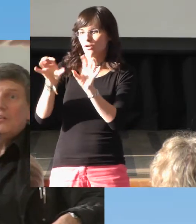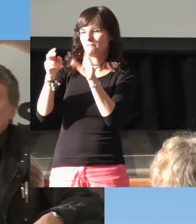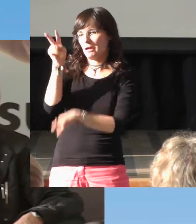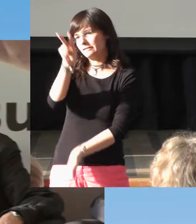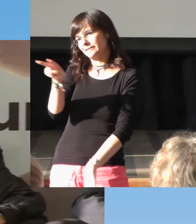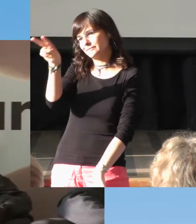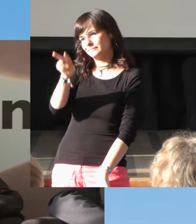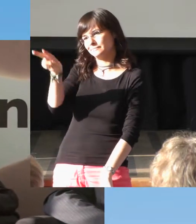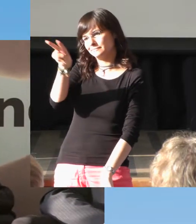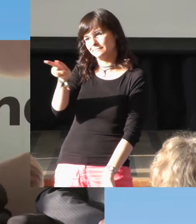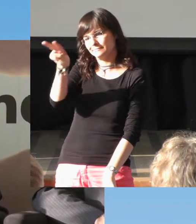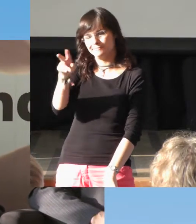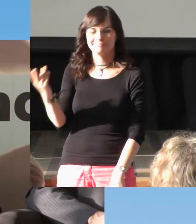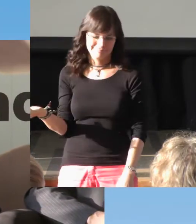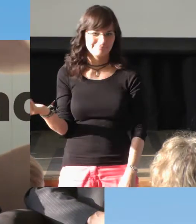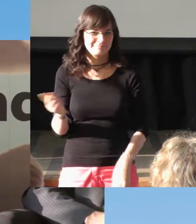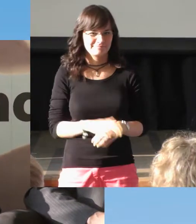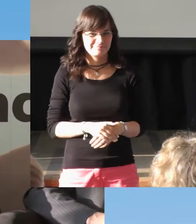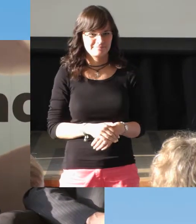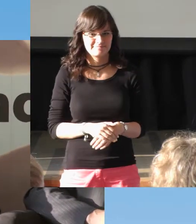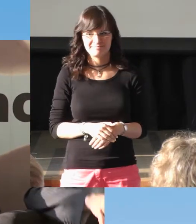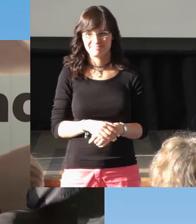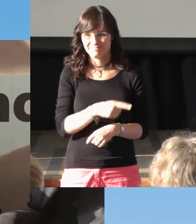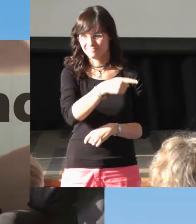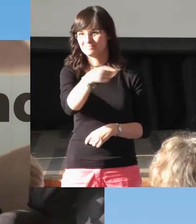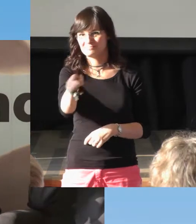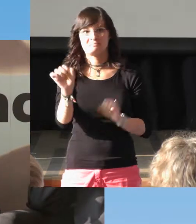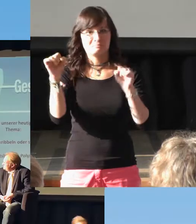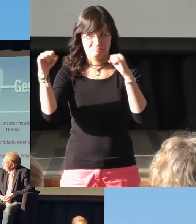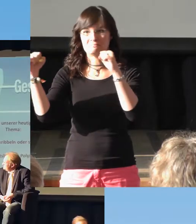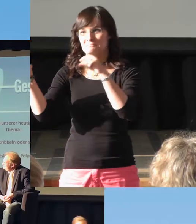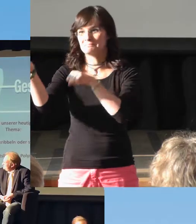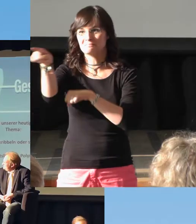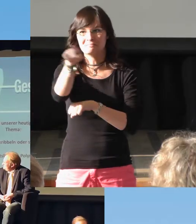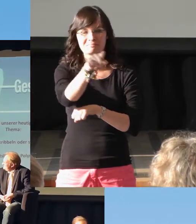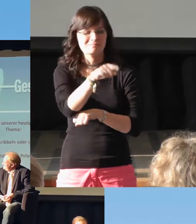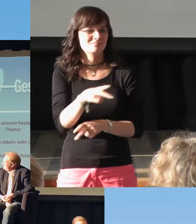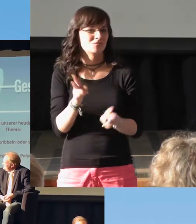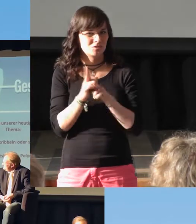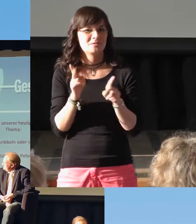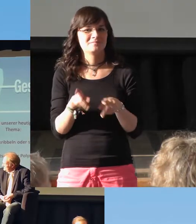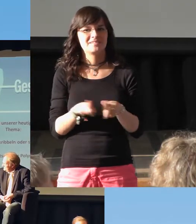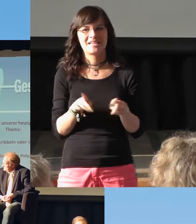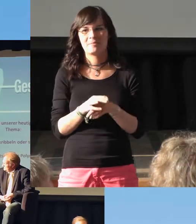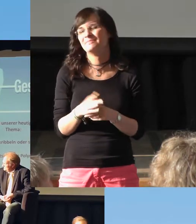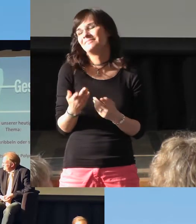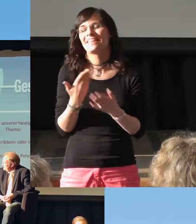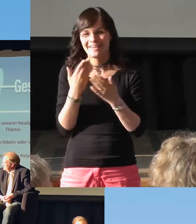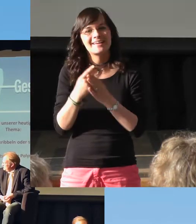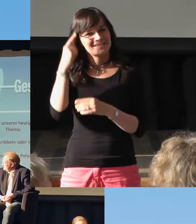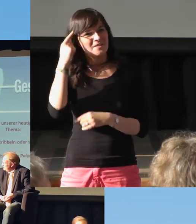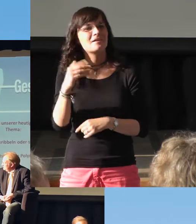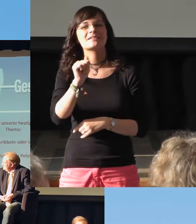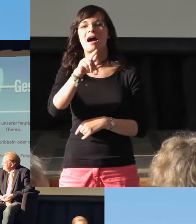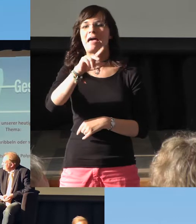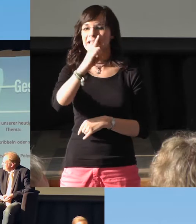Das kennen Sie, was? Ja. Da kommen die Zuschauerzahlen her, wo jeder Mensch sich fragt, wer guckt denn da in der Nacht